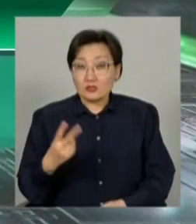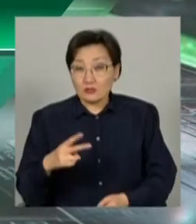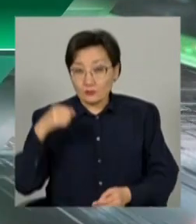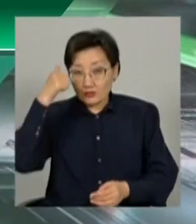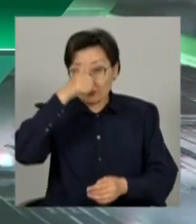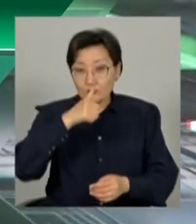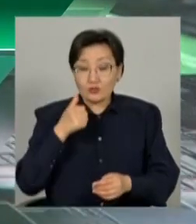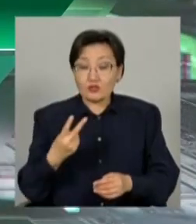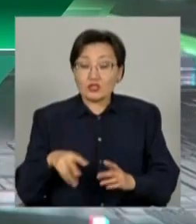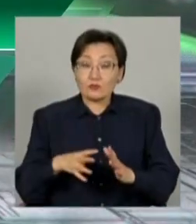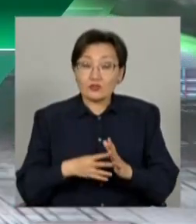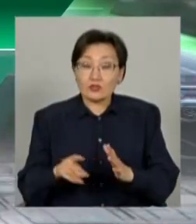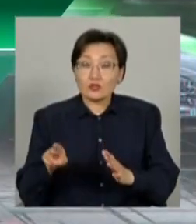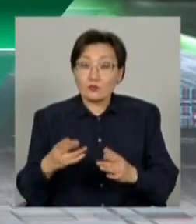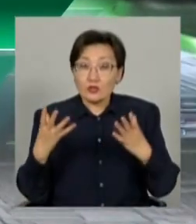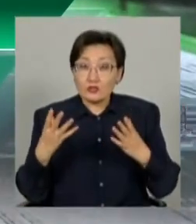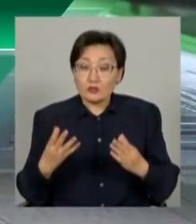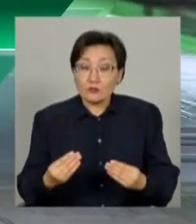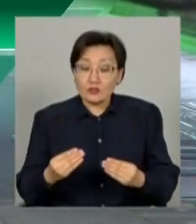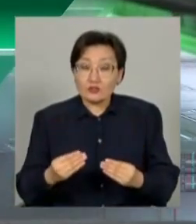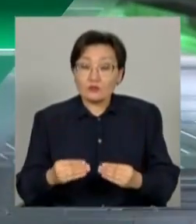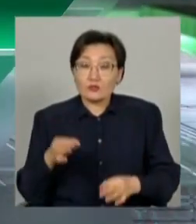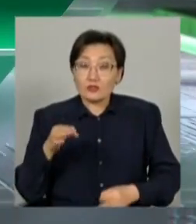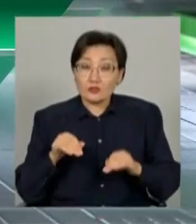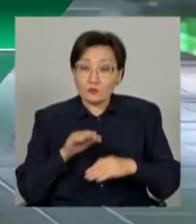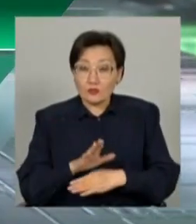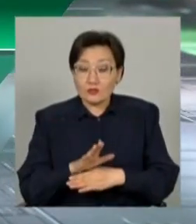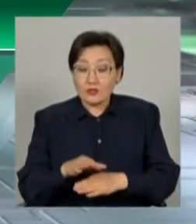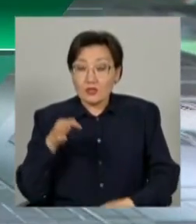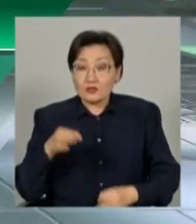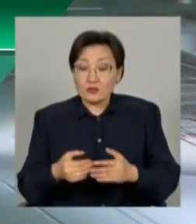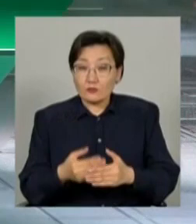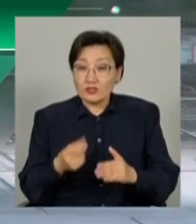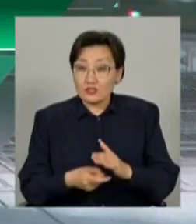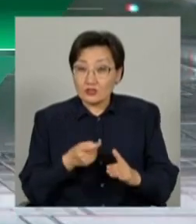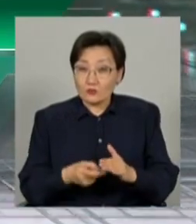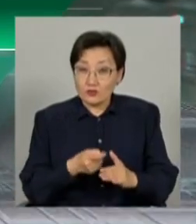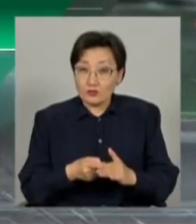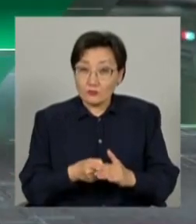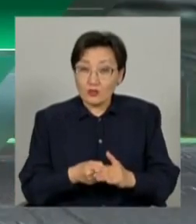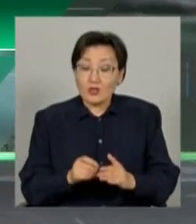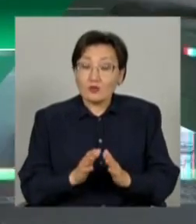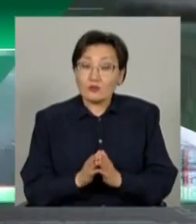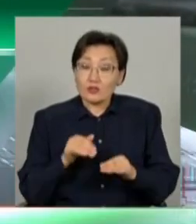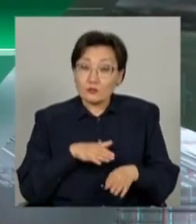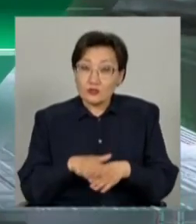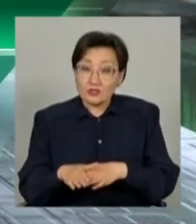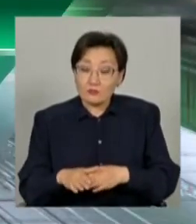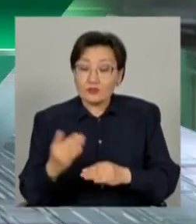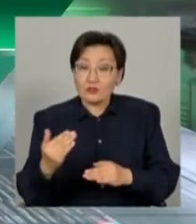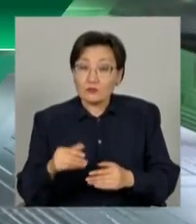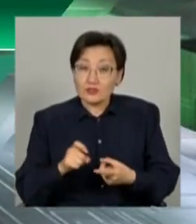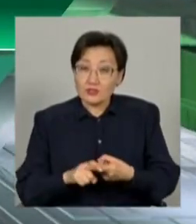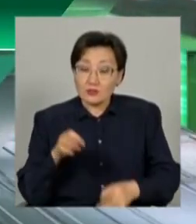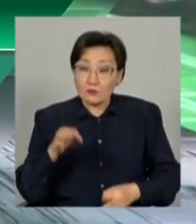2022 жылғы 29 желтоқсандағы сот қаулысымен сотқа дейінгі тергеу органы өтініші қанағаттандырылды. Азамат Жұмагелдиевқа қатысты